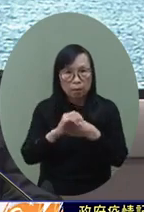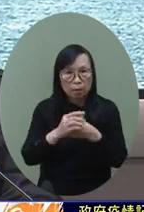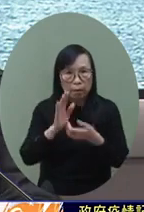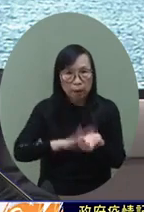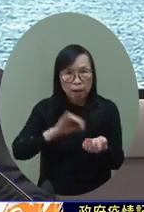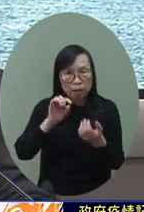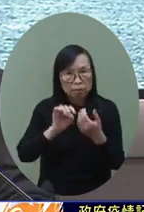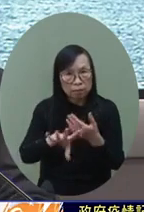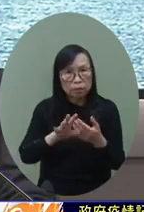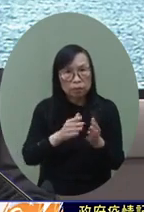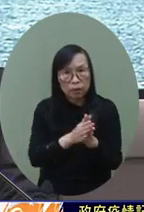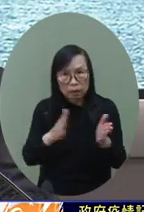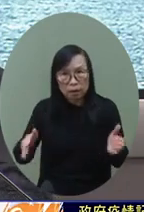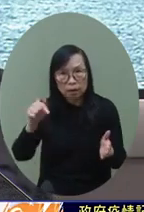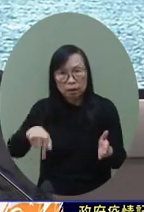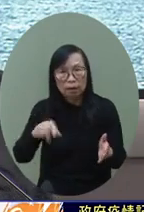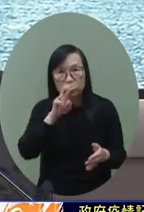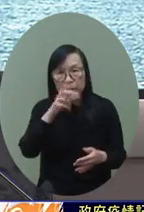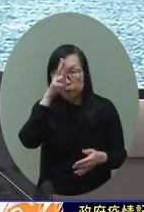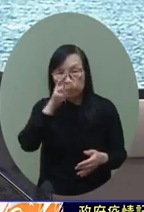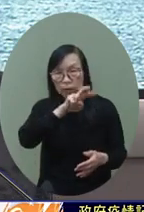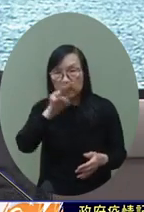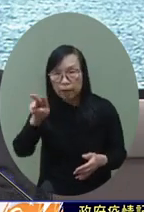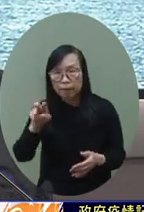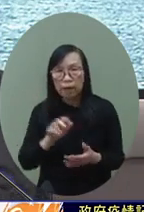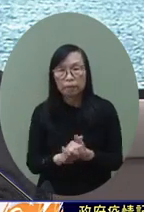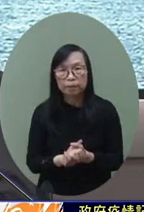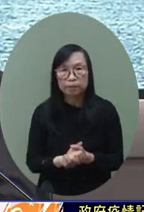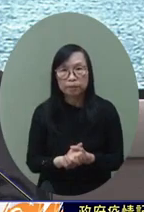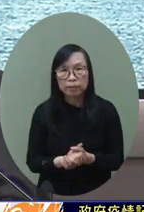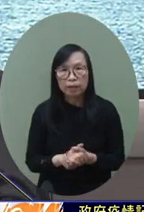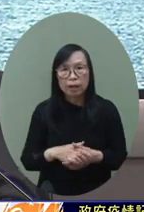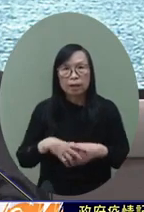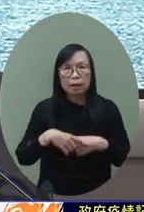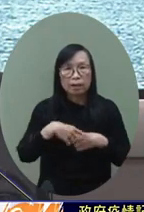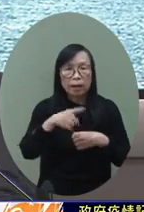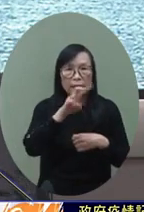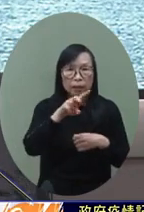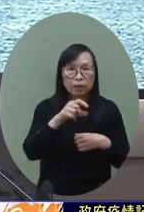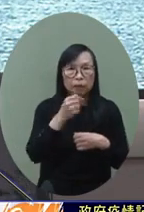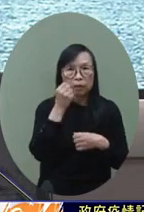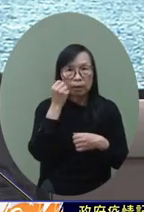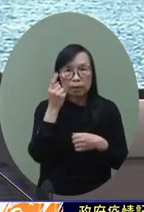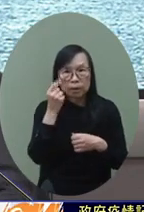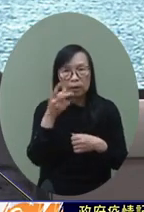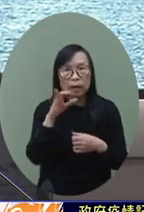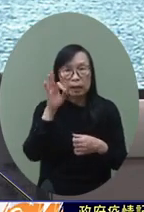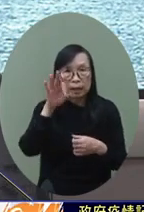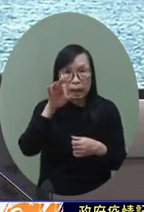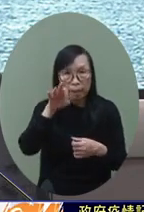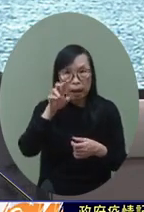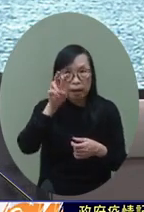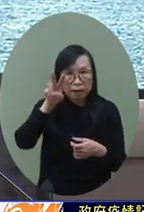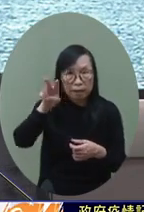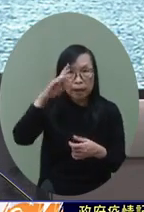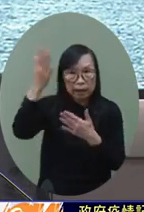都係要睇翻嗰個所謂每一個浪嗰個嘅特性啦，同埋參考翻以前發生